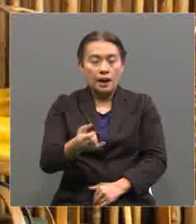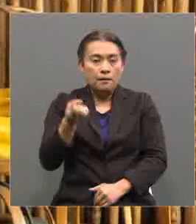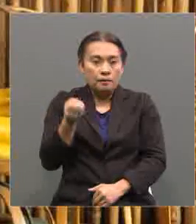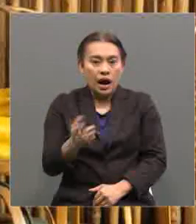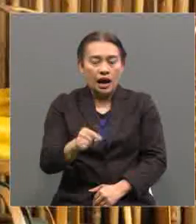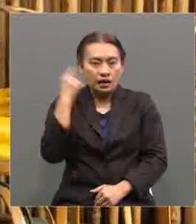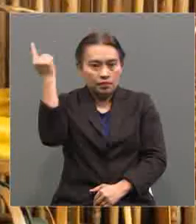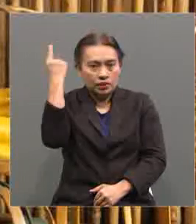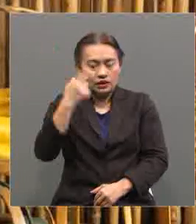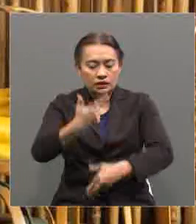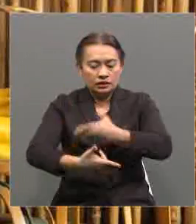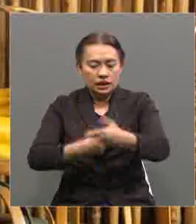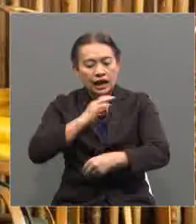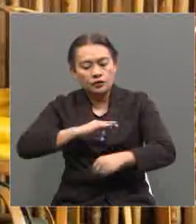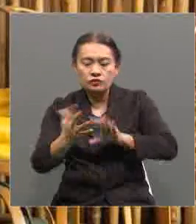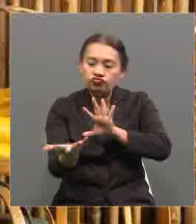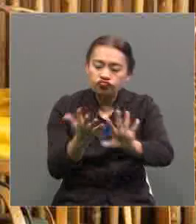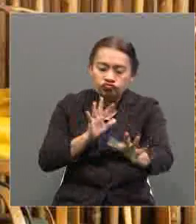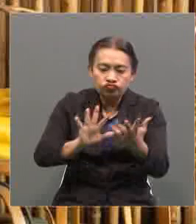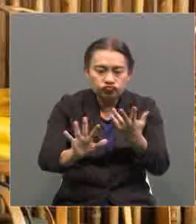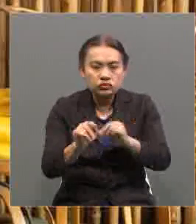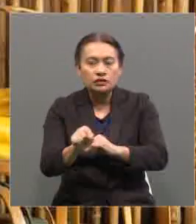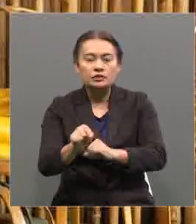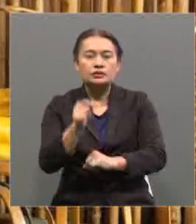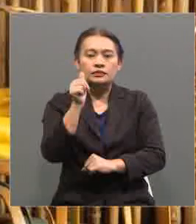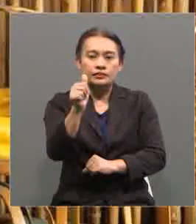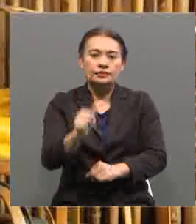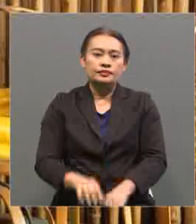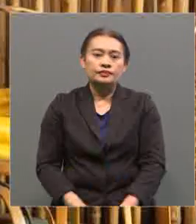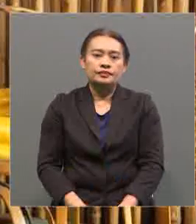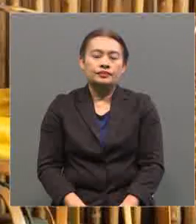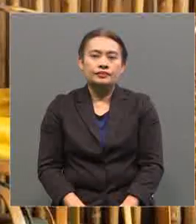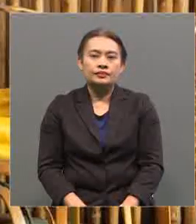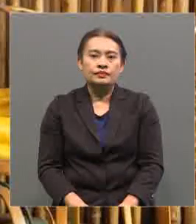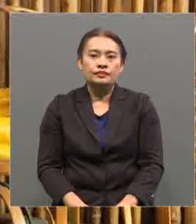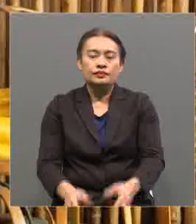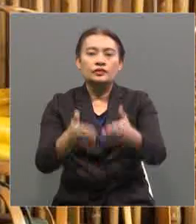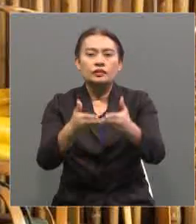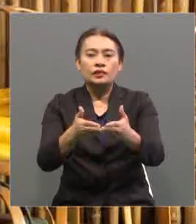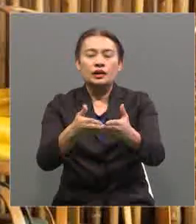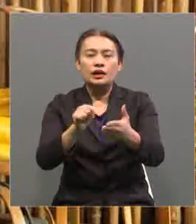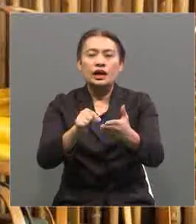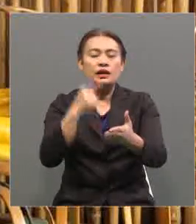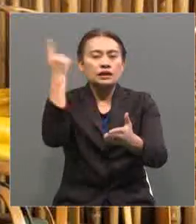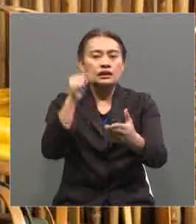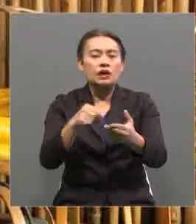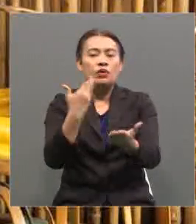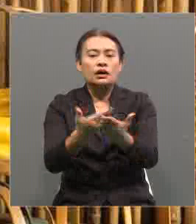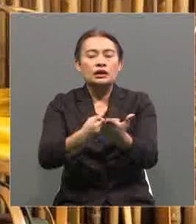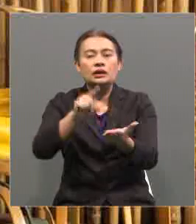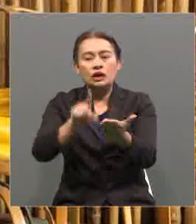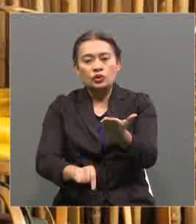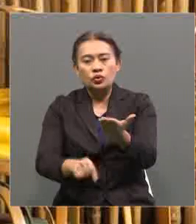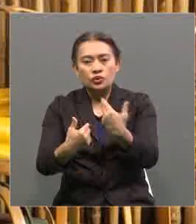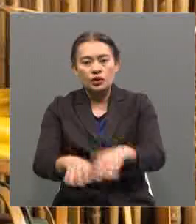ให้เหมือนตลาดมันก็จะครึกครื้นนะคะโปรโมชั่นอ่ะที่เราคือค่าเรือค่าอะไรอย่างนี้มันถูกอยู่แล้วไงแต่ว่าเราก็บอกว่า